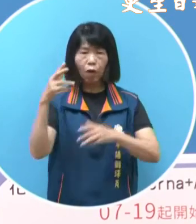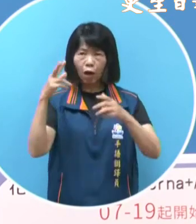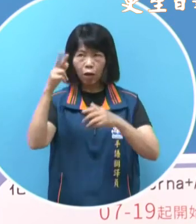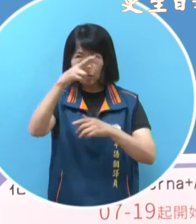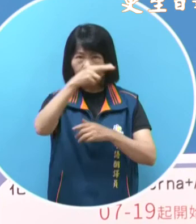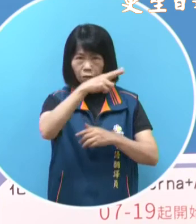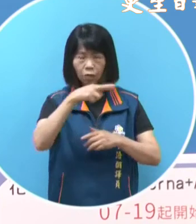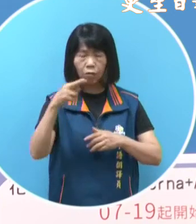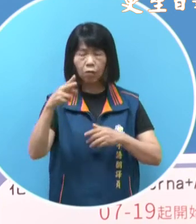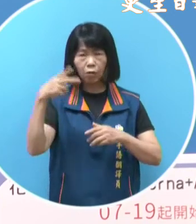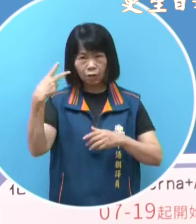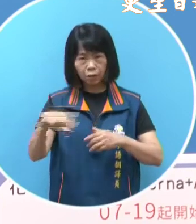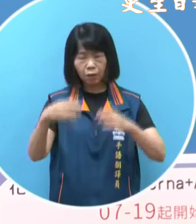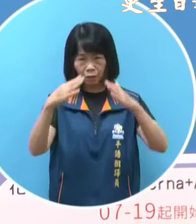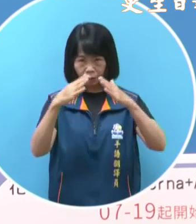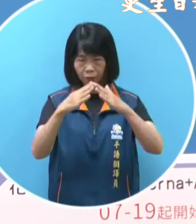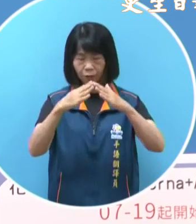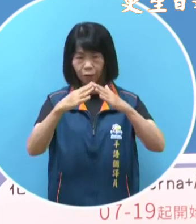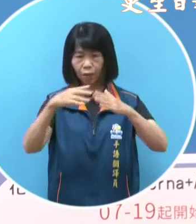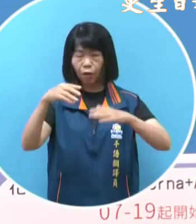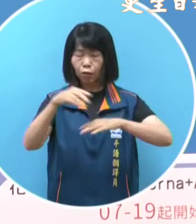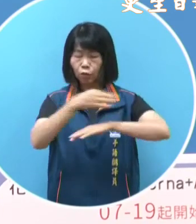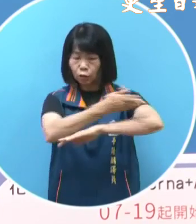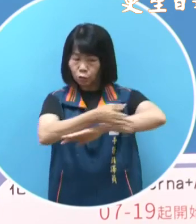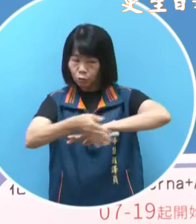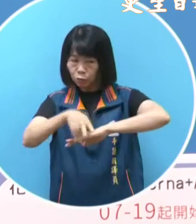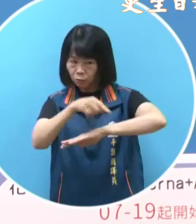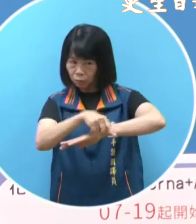还有我们居家旁边的小水沟，